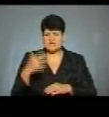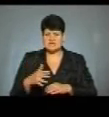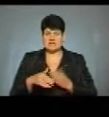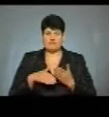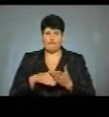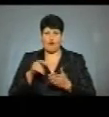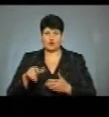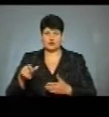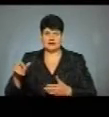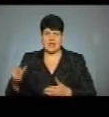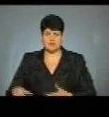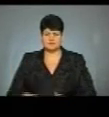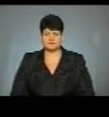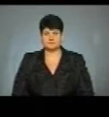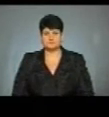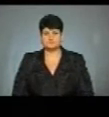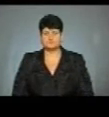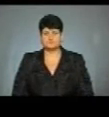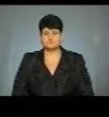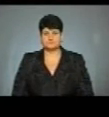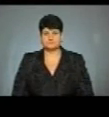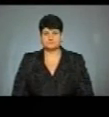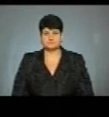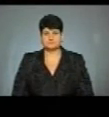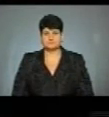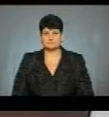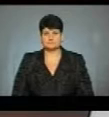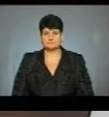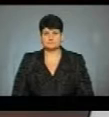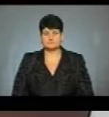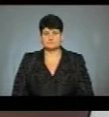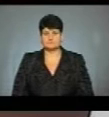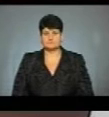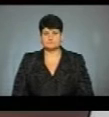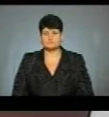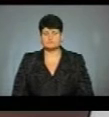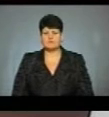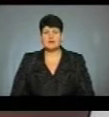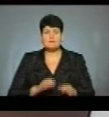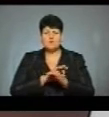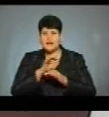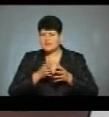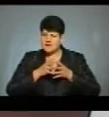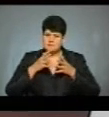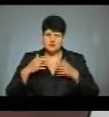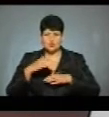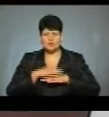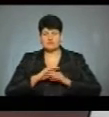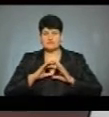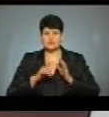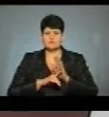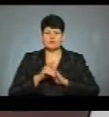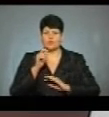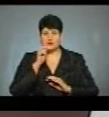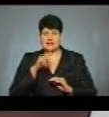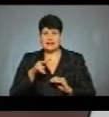волонтерів. Богдан Буденчук, Марта Журавель. Новини на Суспільному. Тернопіль. Проєкт «Найбільший урок у світі» стартував в